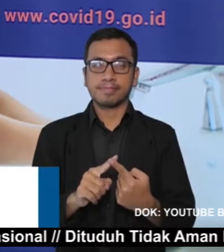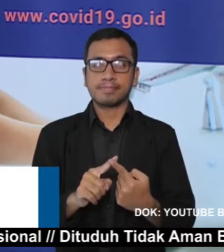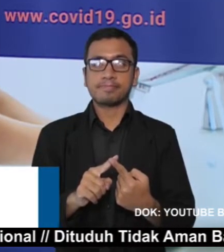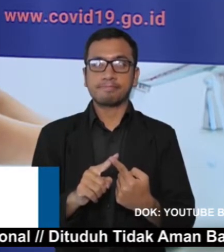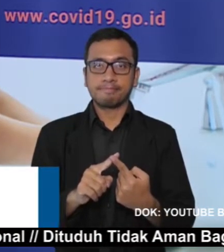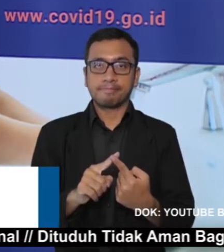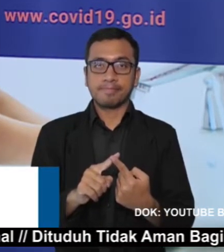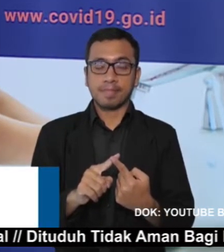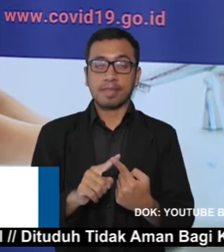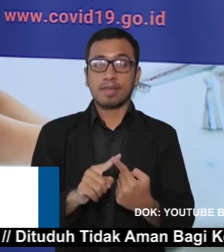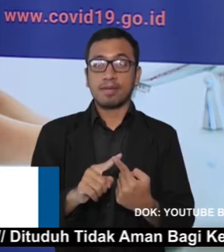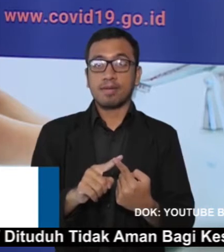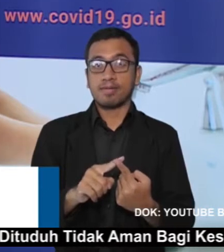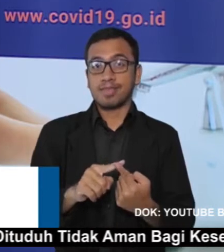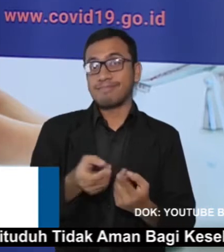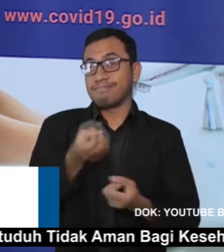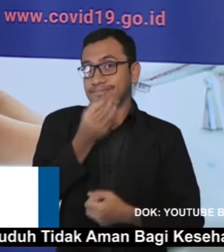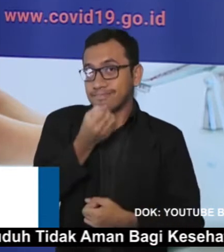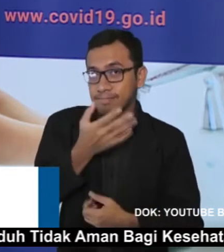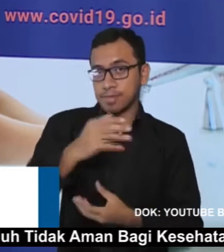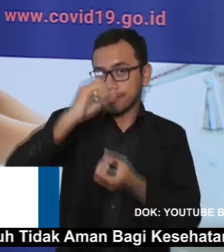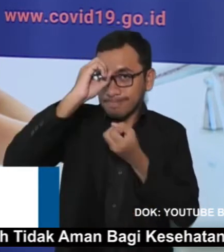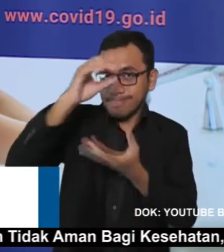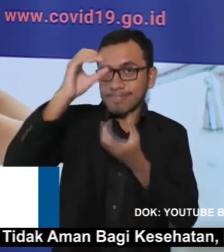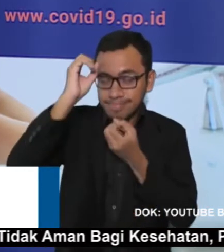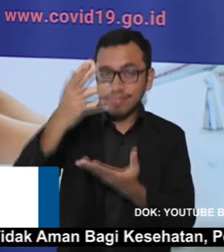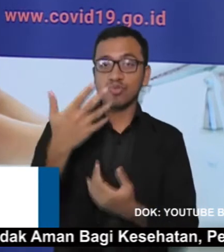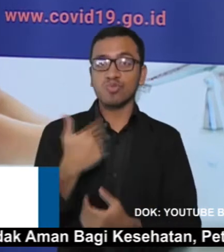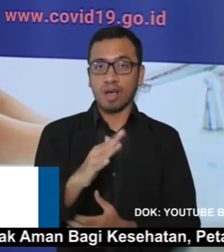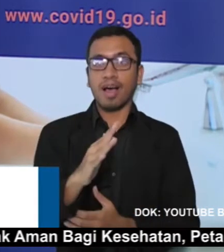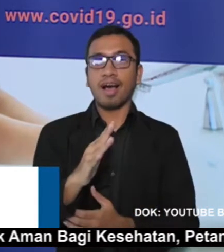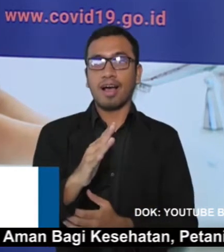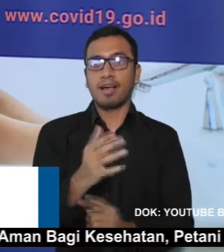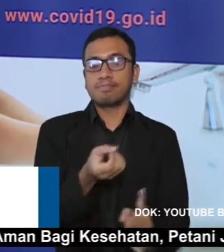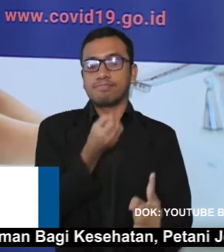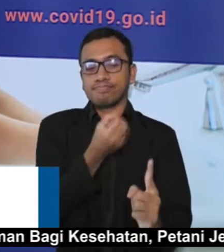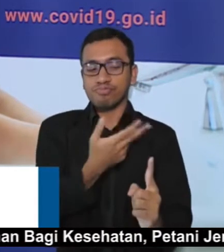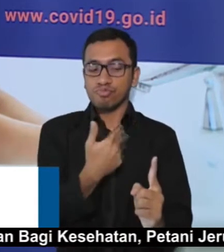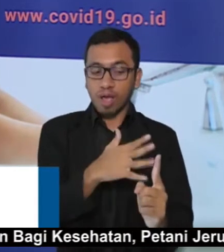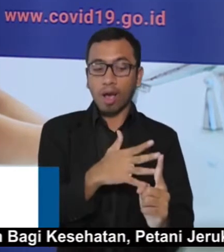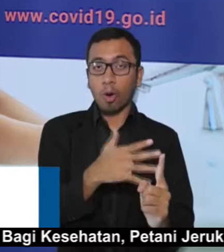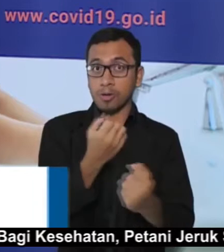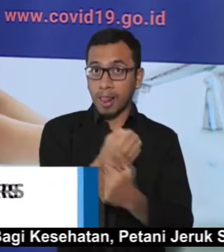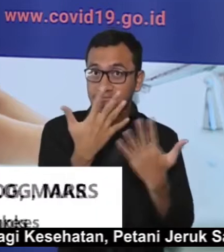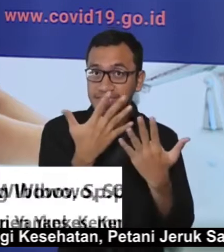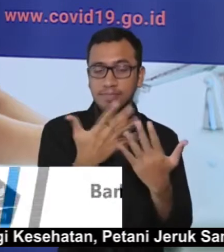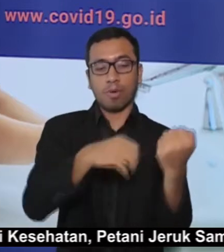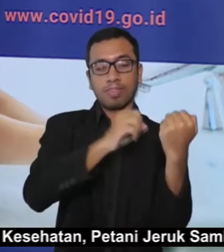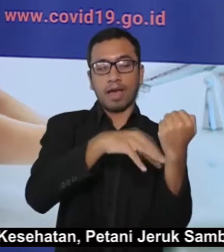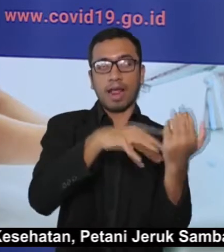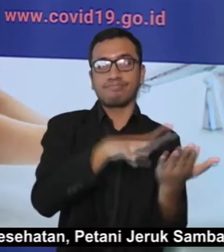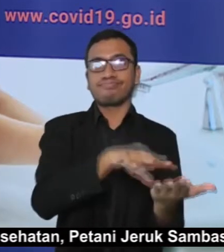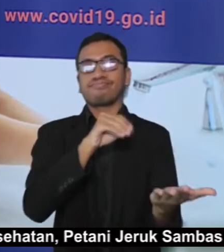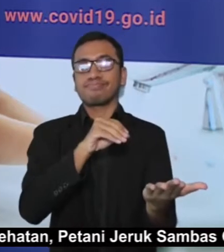petani edukasi terkait ini maka akan dilakukan pengambilan darah Hai pengambilan darah